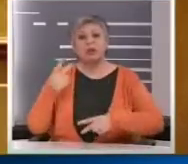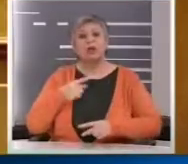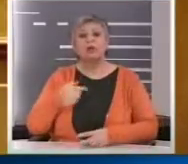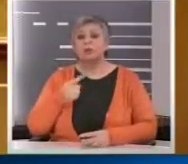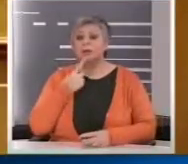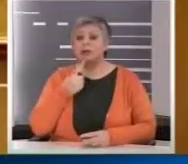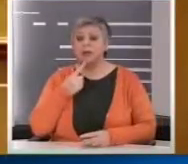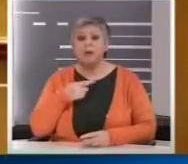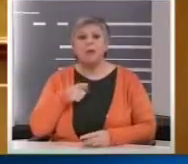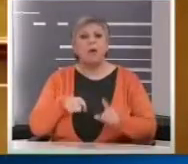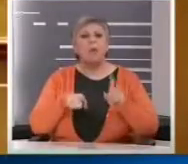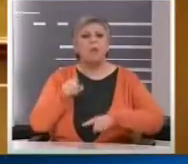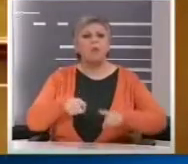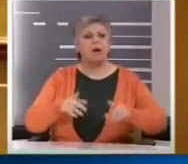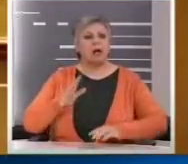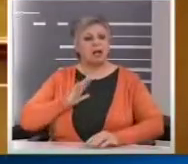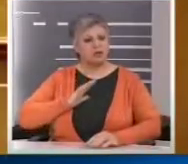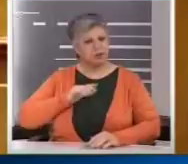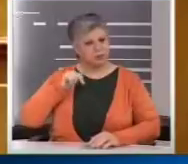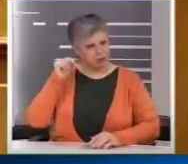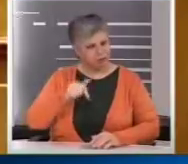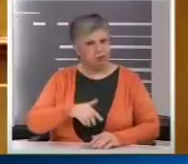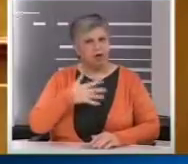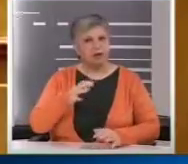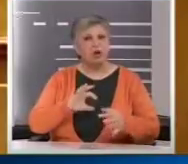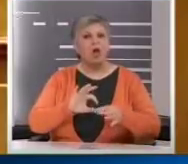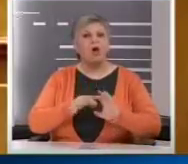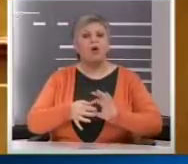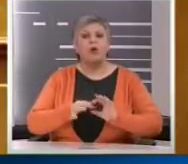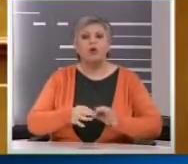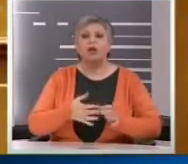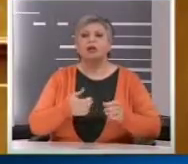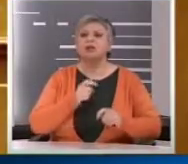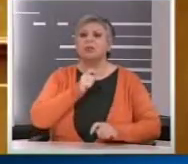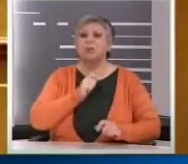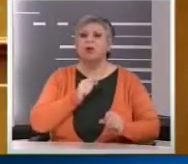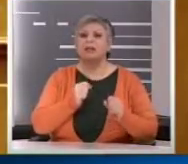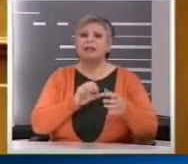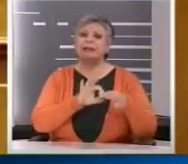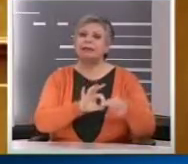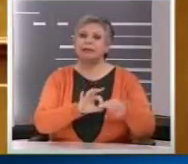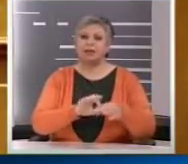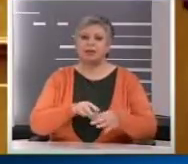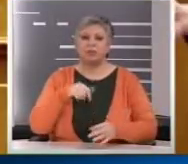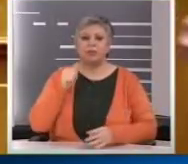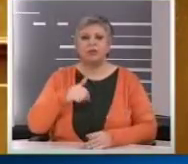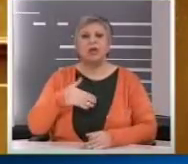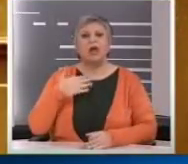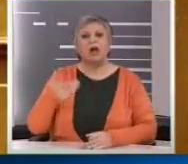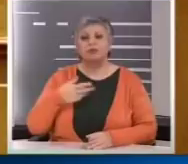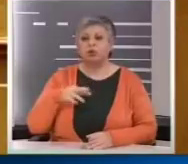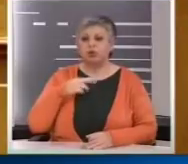τα οποία έχουν οργανική και πολιτική σχέση με το δικό σας χώρο δίνανε, έδινε ο κουνιάδος στο